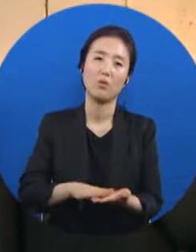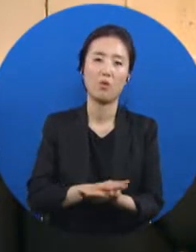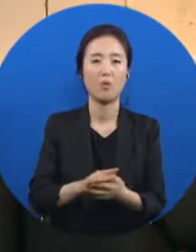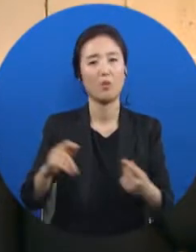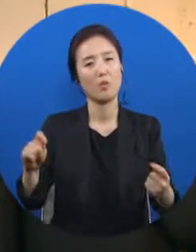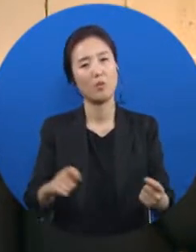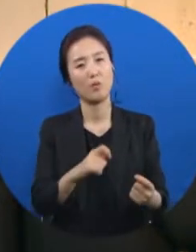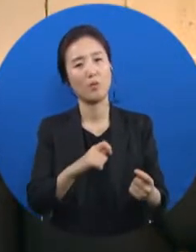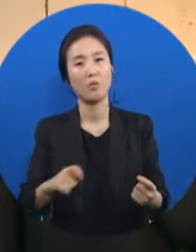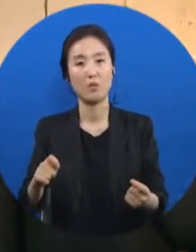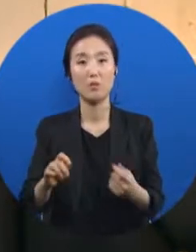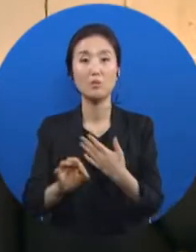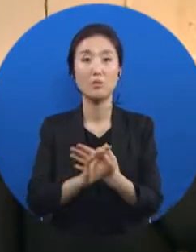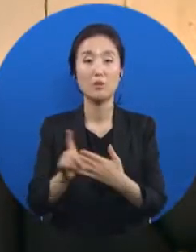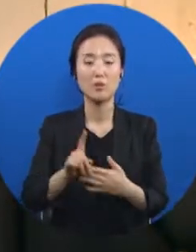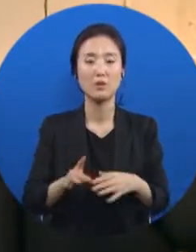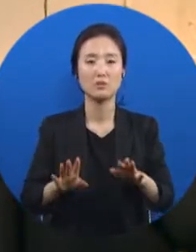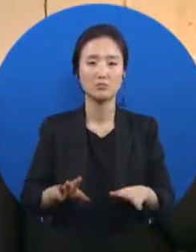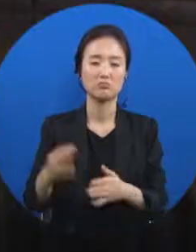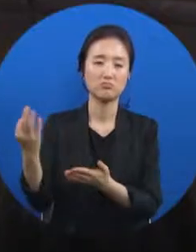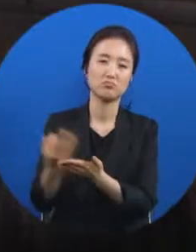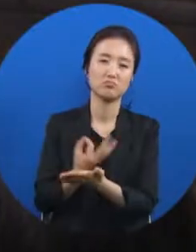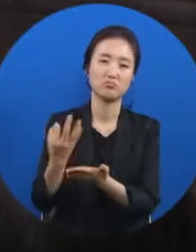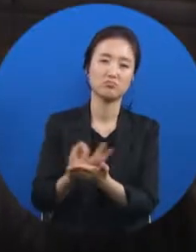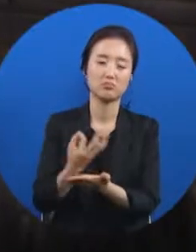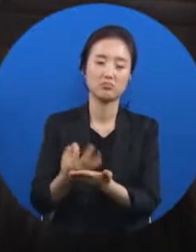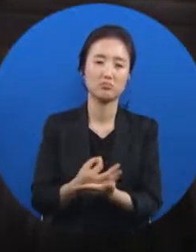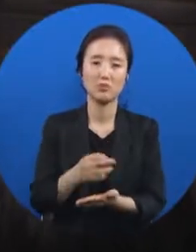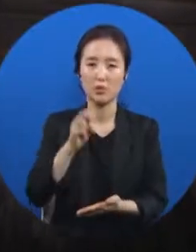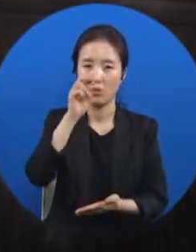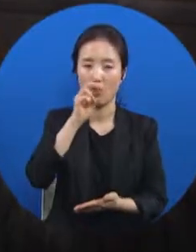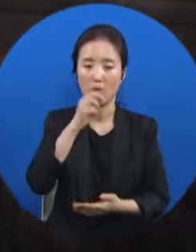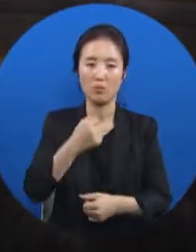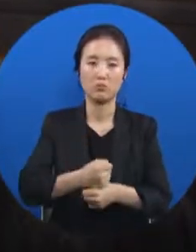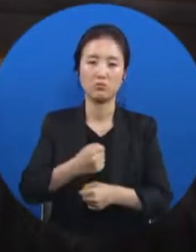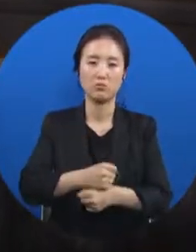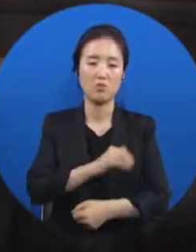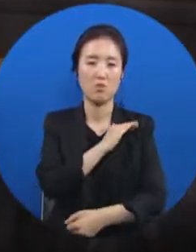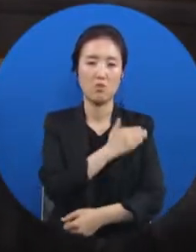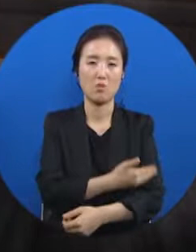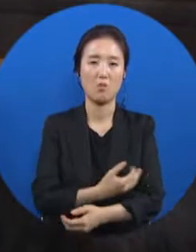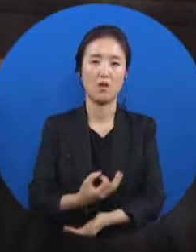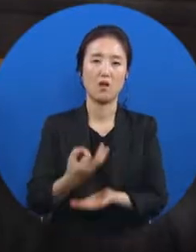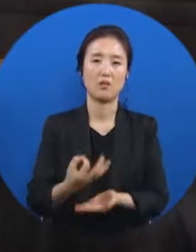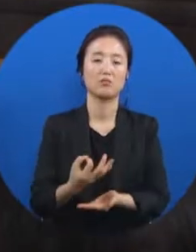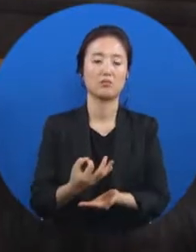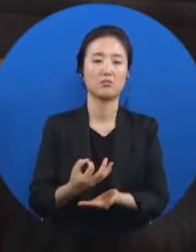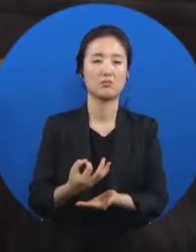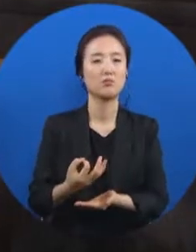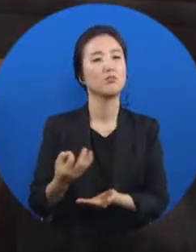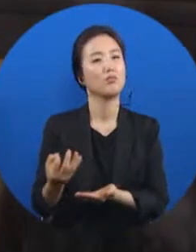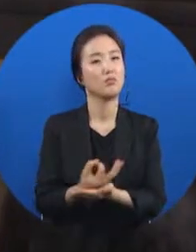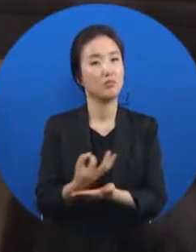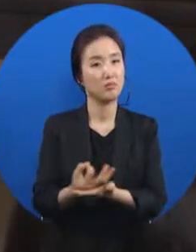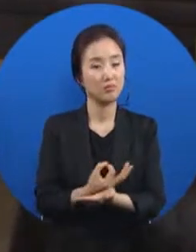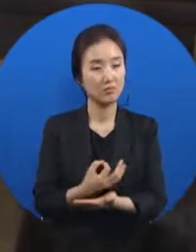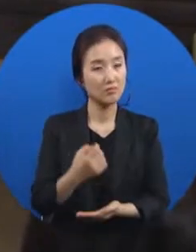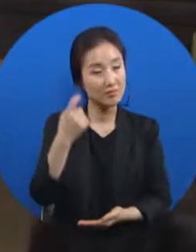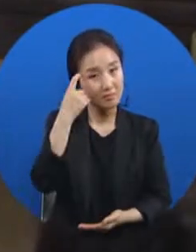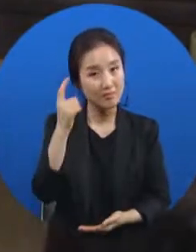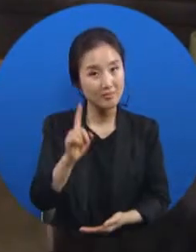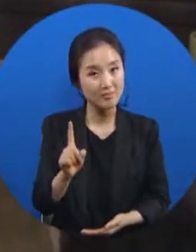내서 지금도 음원으로 먹고 살고. 그럼 과연 어떤 게 좋은 것일까? 그 당시 생각은 없었죠. 다만 열심히 하고.